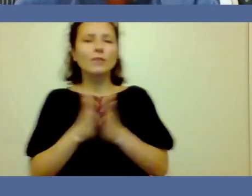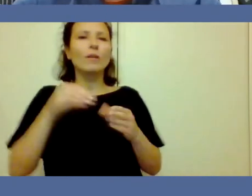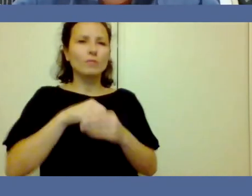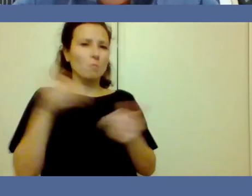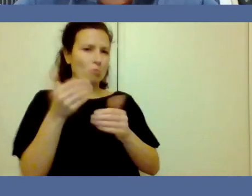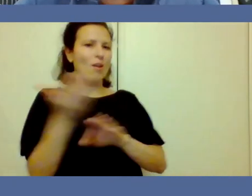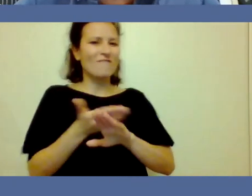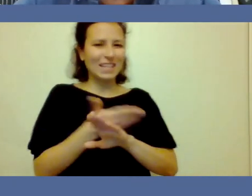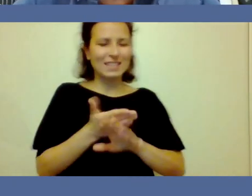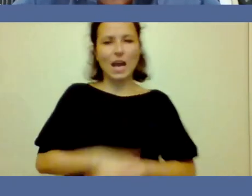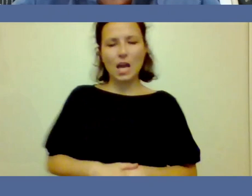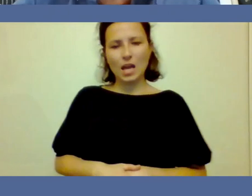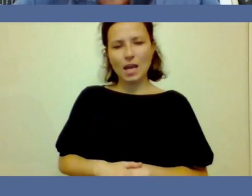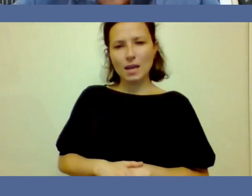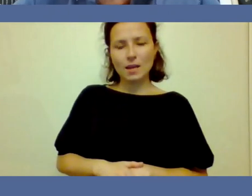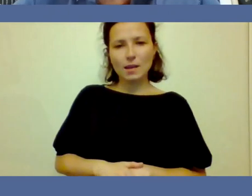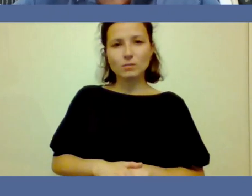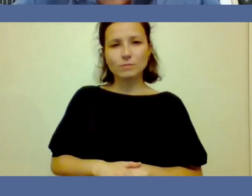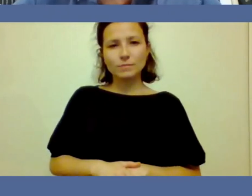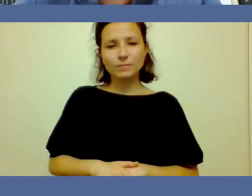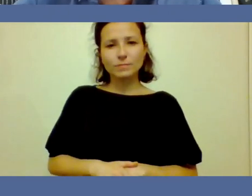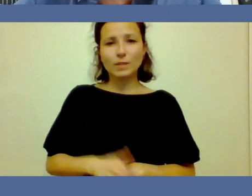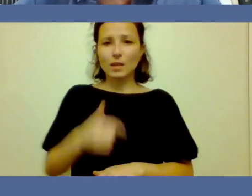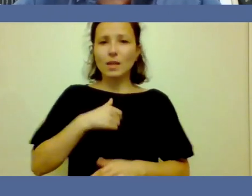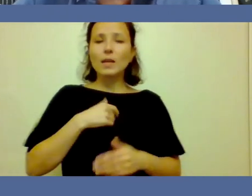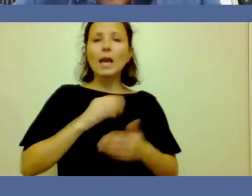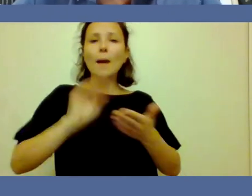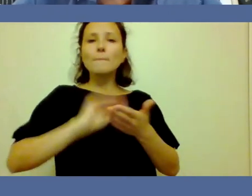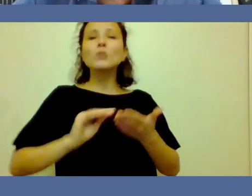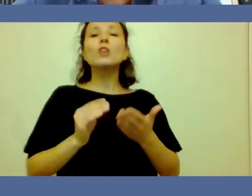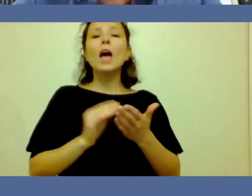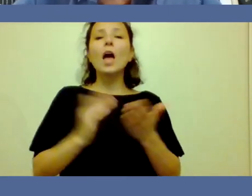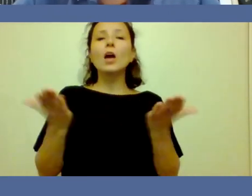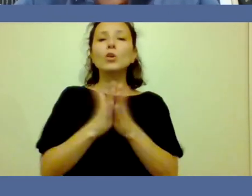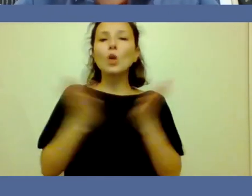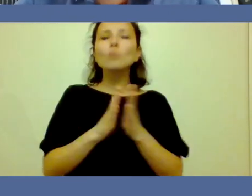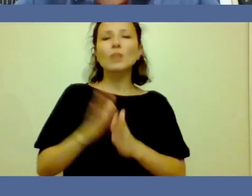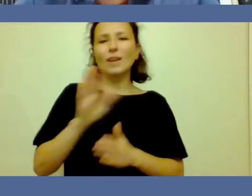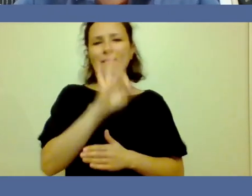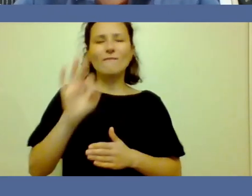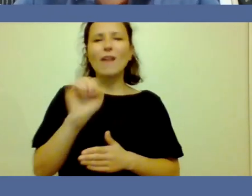daje margines tej fikcji? Wie pan, ja piszę książki fabularne, to jest fikcja literacka.